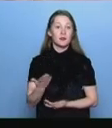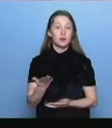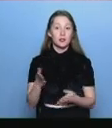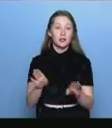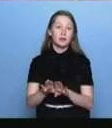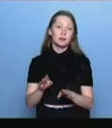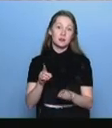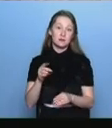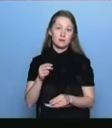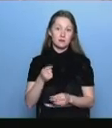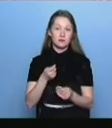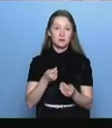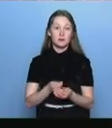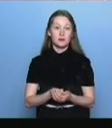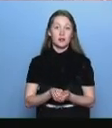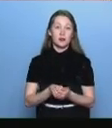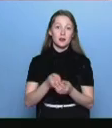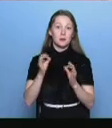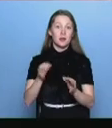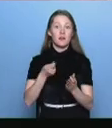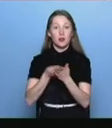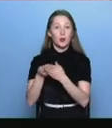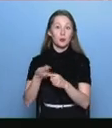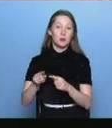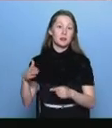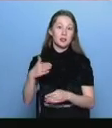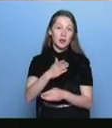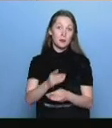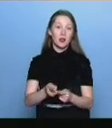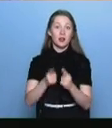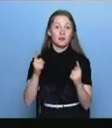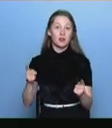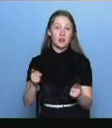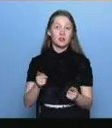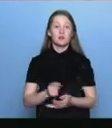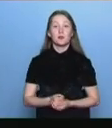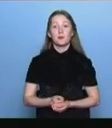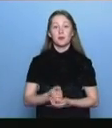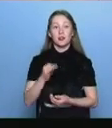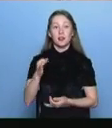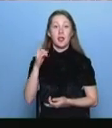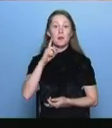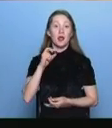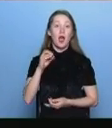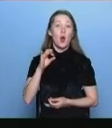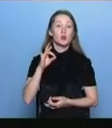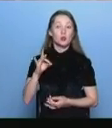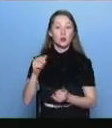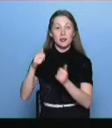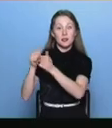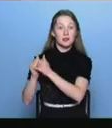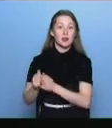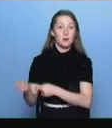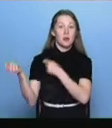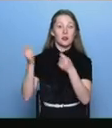кушает. А здесь полностью балансированный корм, то есть белковый, зерновой. Пока осетра в наши соседние регионы поставляет Азербайджан